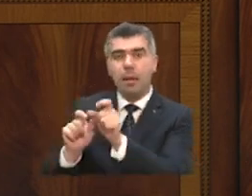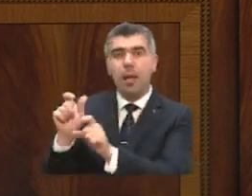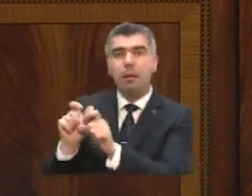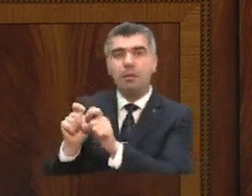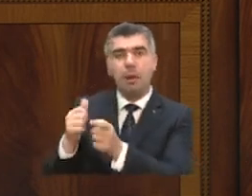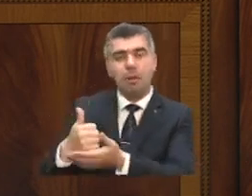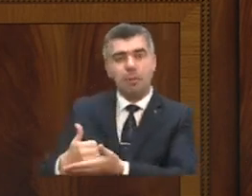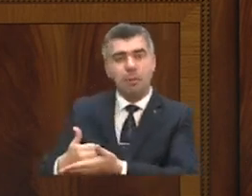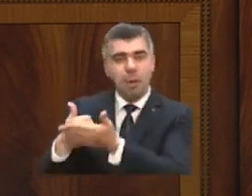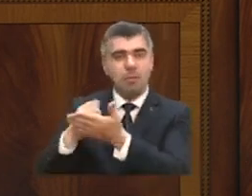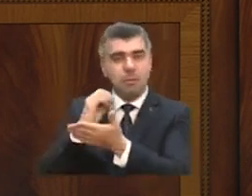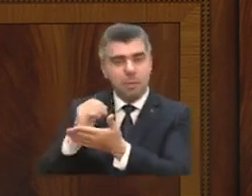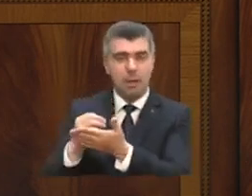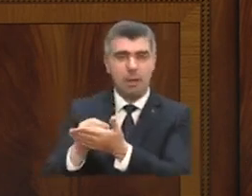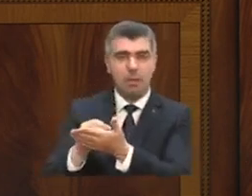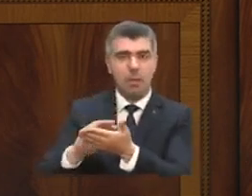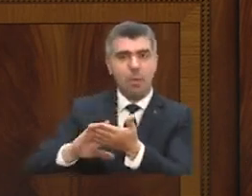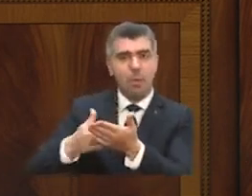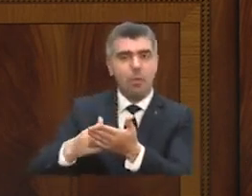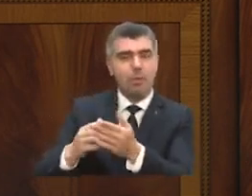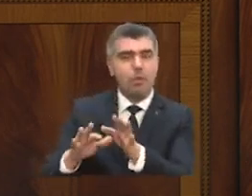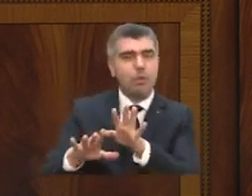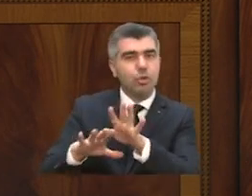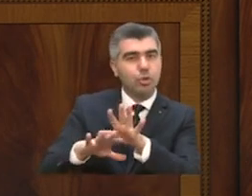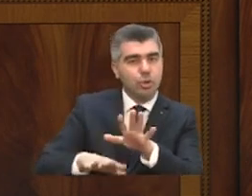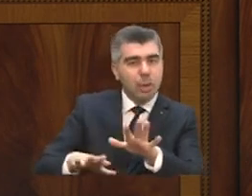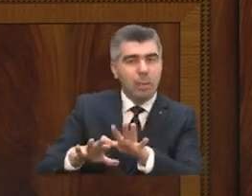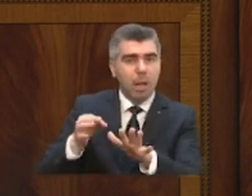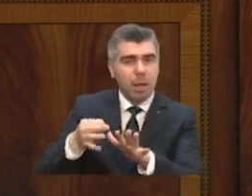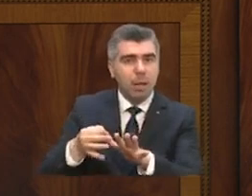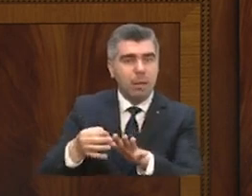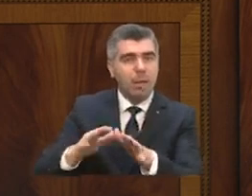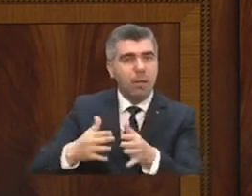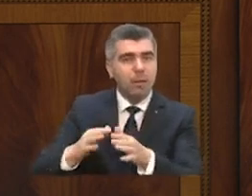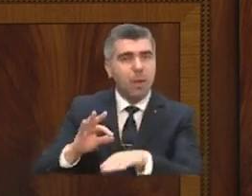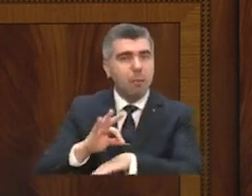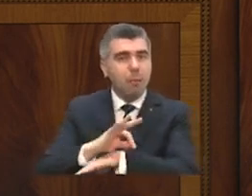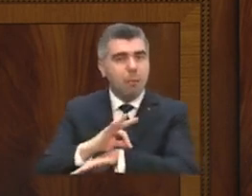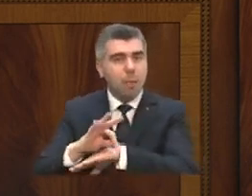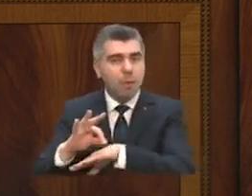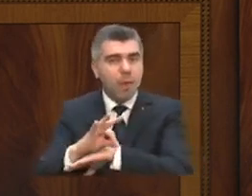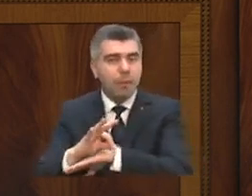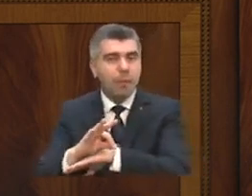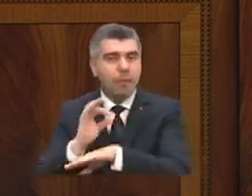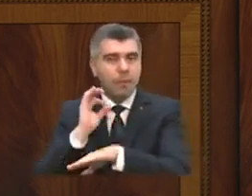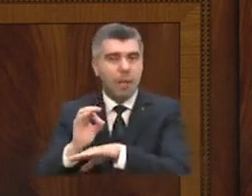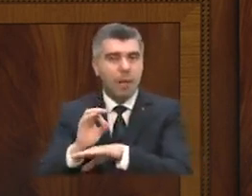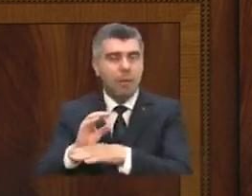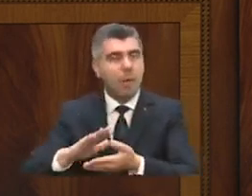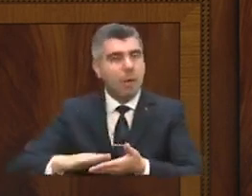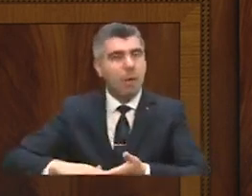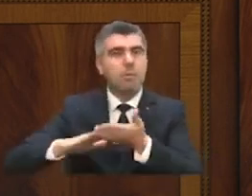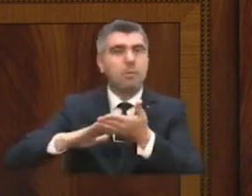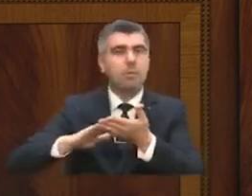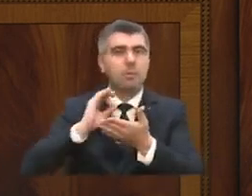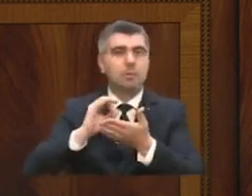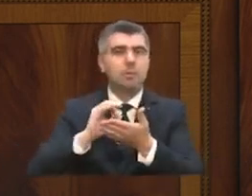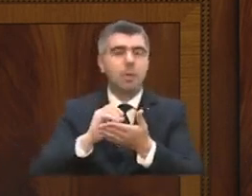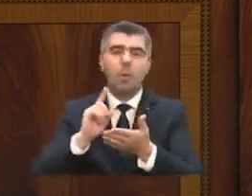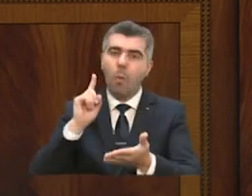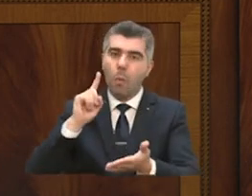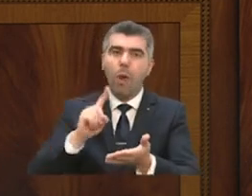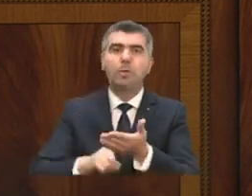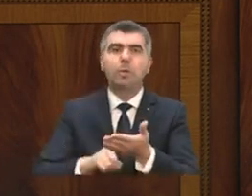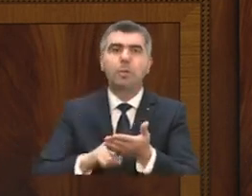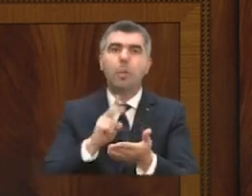للمواطن والاستثمار في القطاعات الاجتماعية وتقوية الوظيفة الحمائية واجب وطني ستحرص عليه